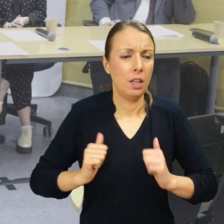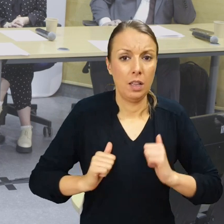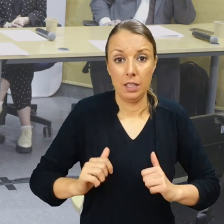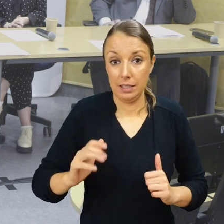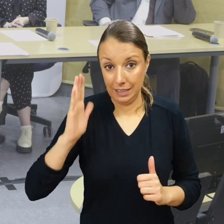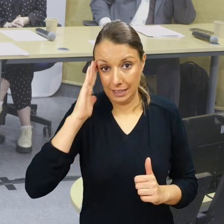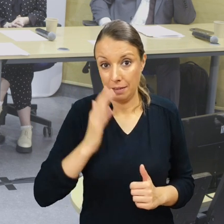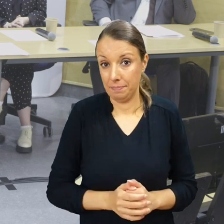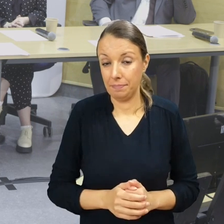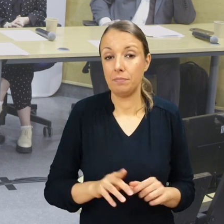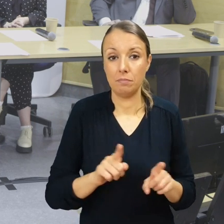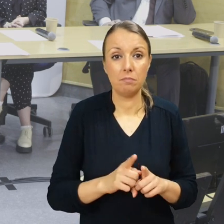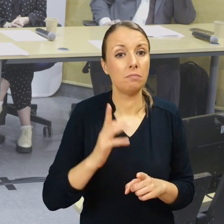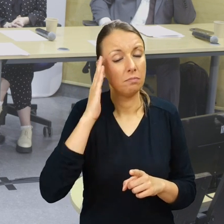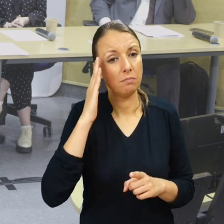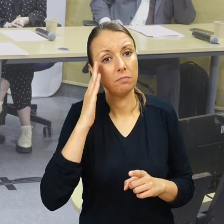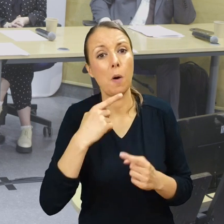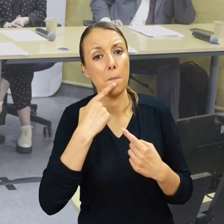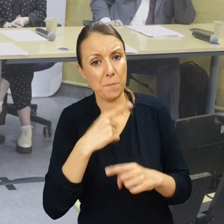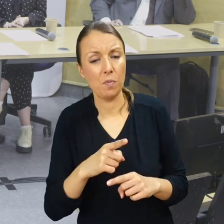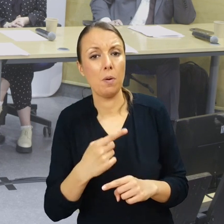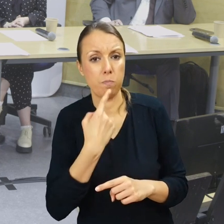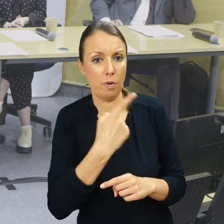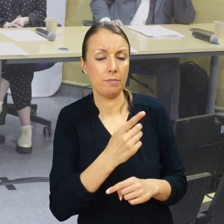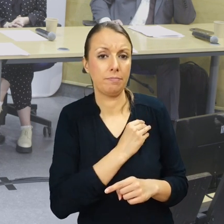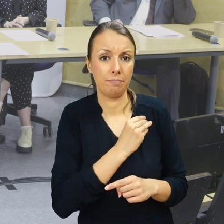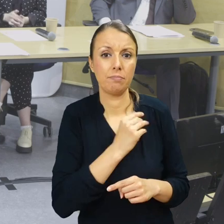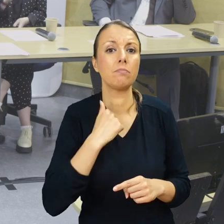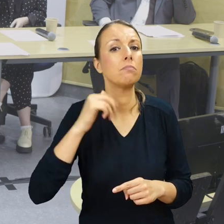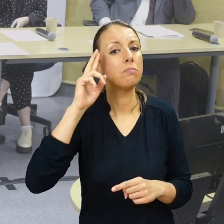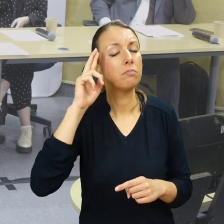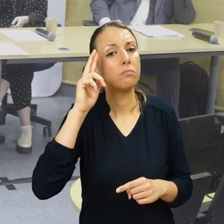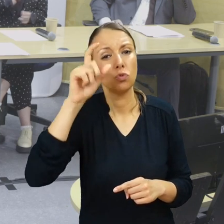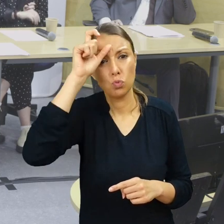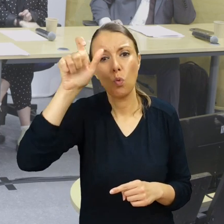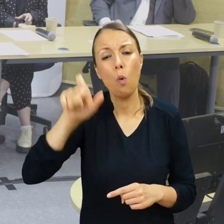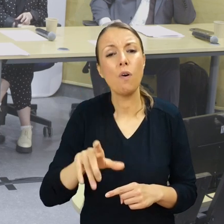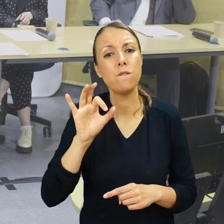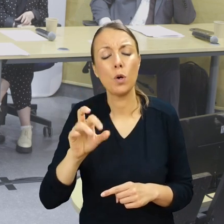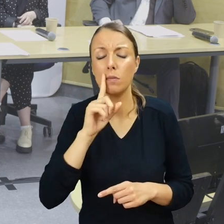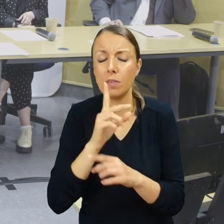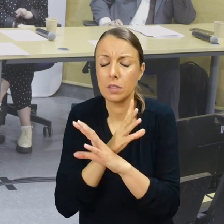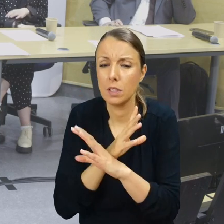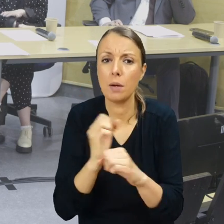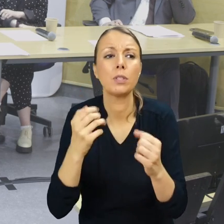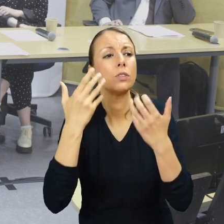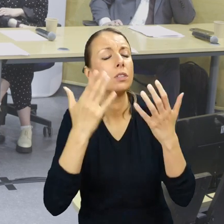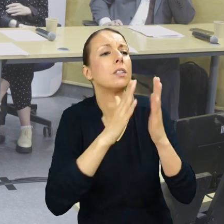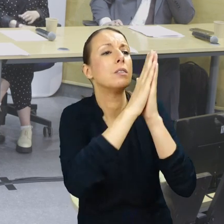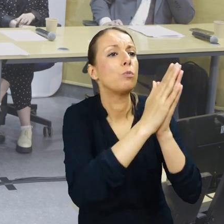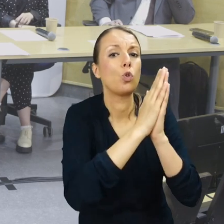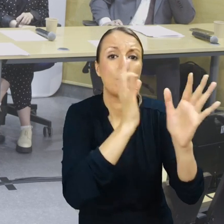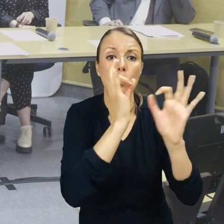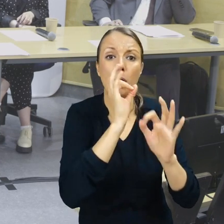pełną odpowiedzialnością, ludzkie dramaty stojące za ludźmi, którzy nie dostali informacji publicznej.